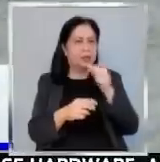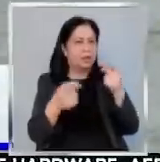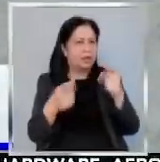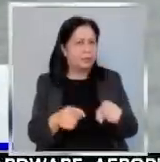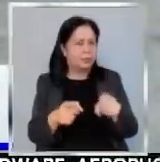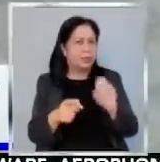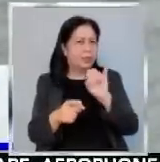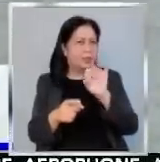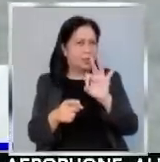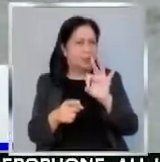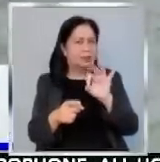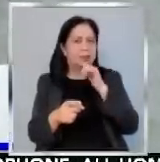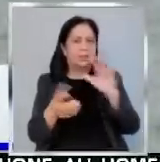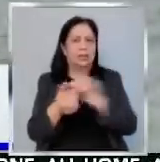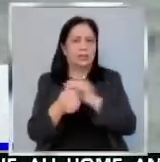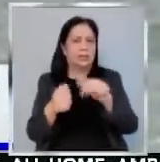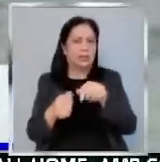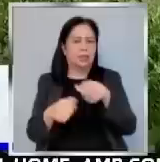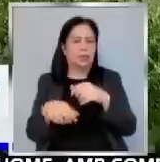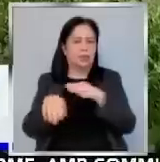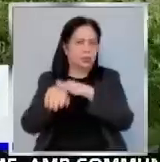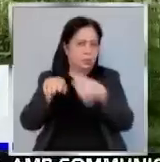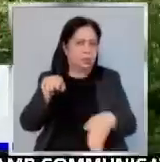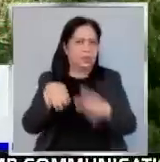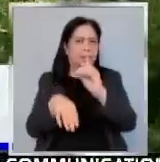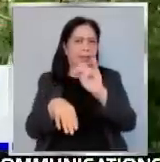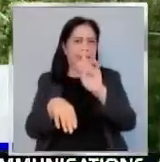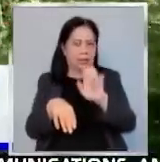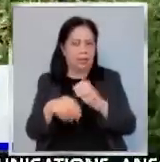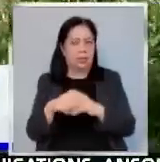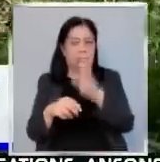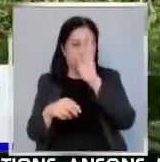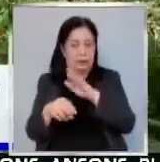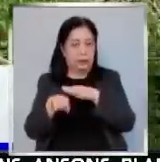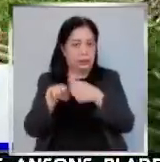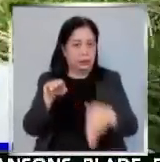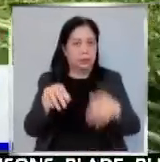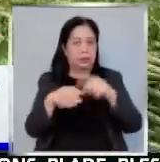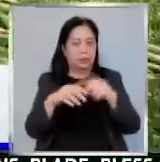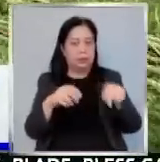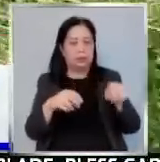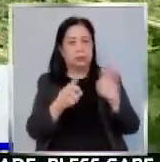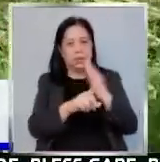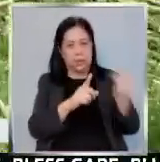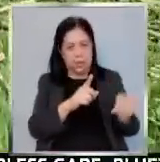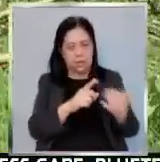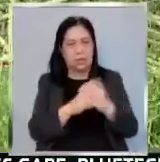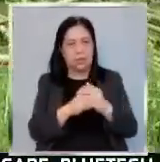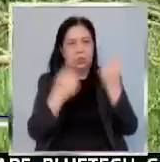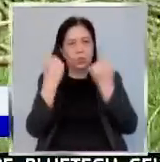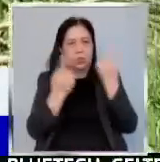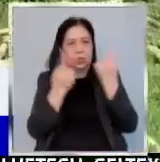kung hindi nawasak ang bahagi ng earth dike sa kanilang lugar. Sa pagkasira ng earth dike dito sa barangay Kadmang Reserva, nangangamba ang mga